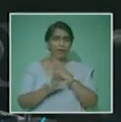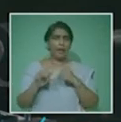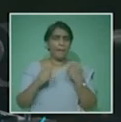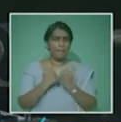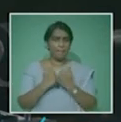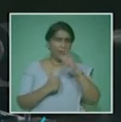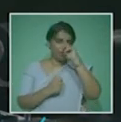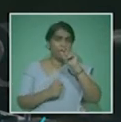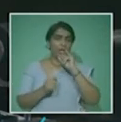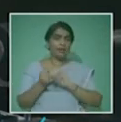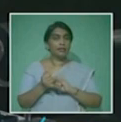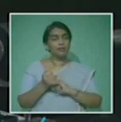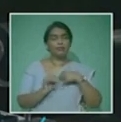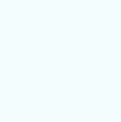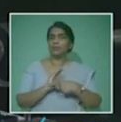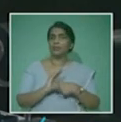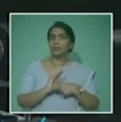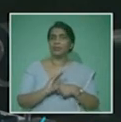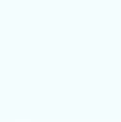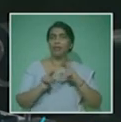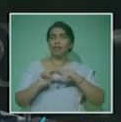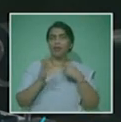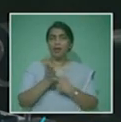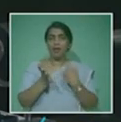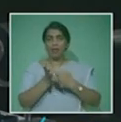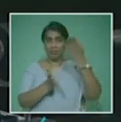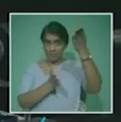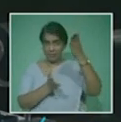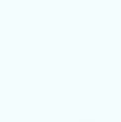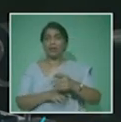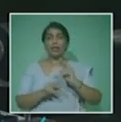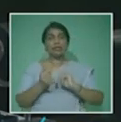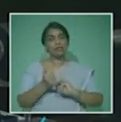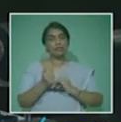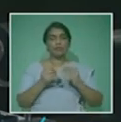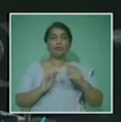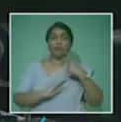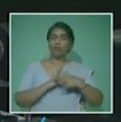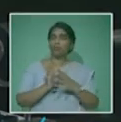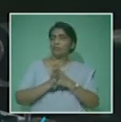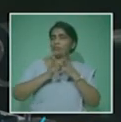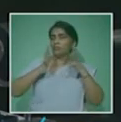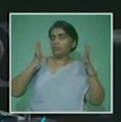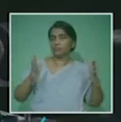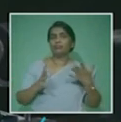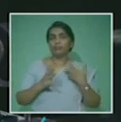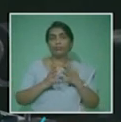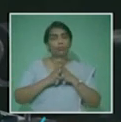කියනවා. සැප්තැම්බර් වෙනකොට රට අපේ වින රංජිත් මහාචාර්යතුමා. නේද මේ සැප්තැම්බර් මාසේ වෙනකොට රට විශාල ප්‍රබුද්ධ